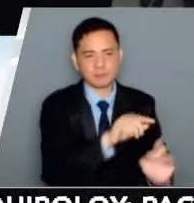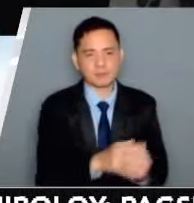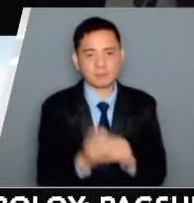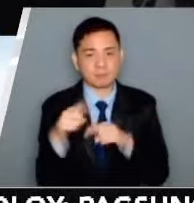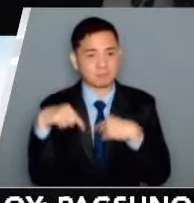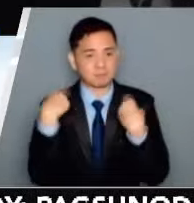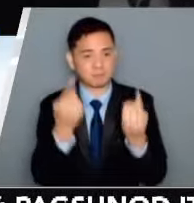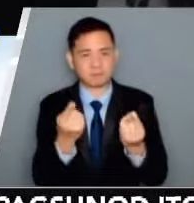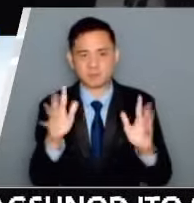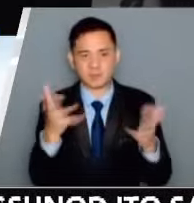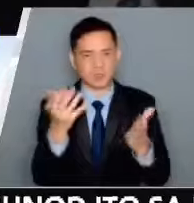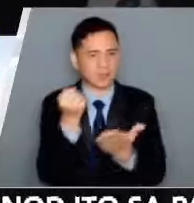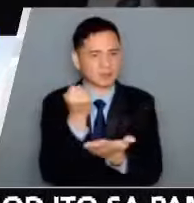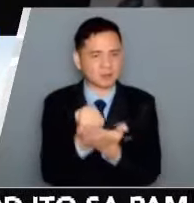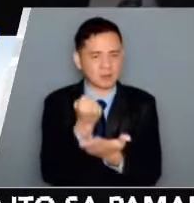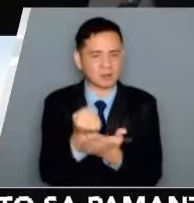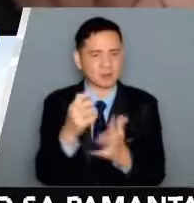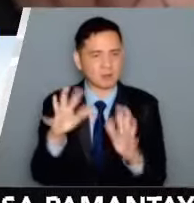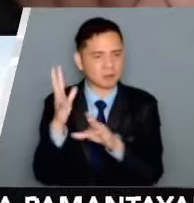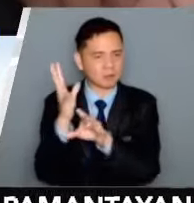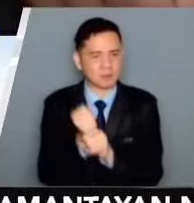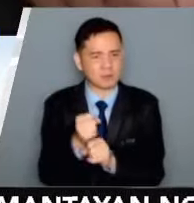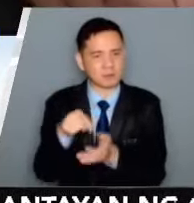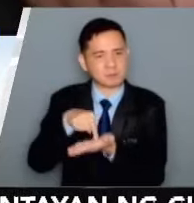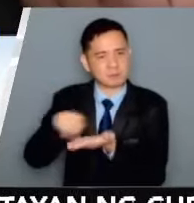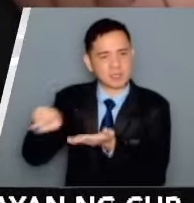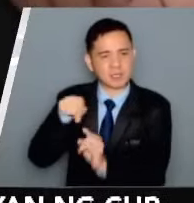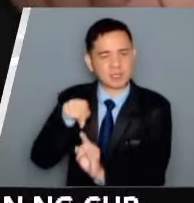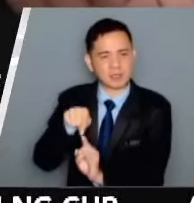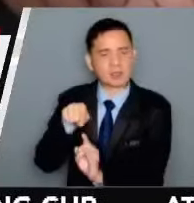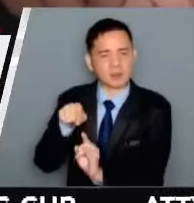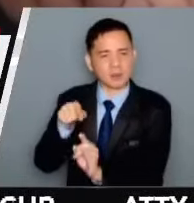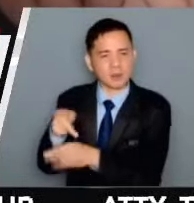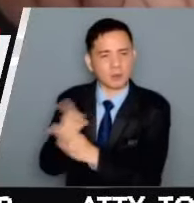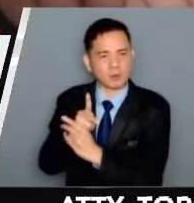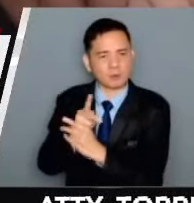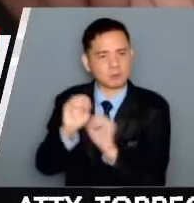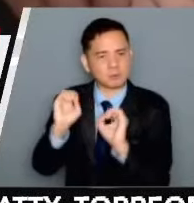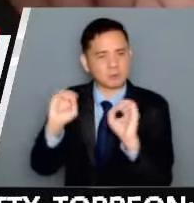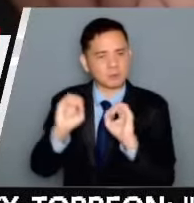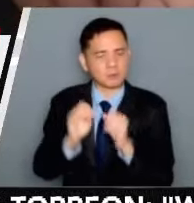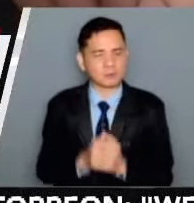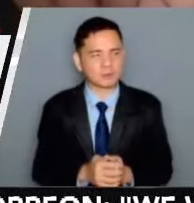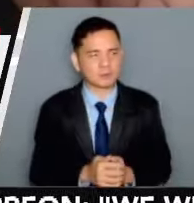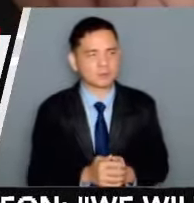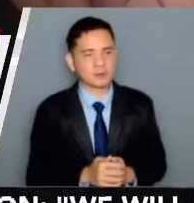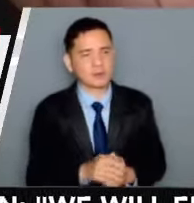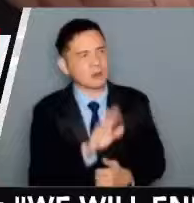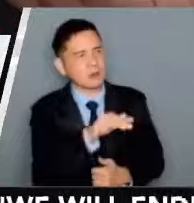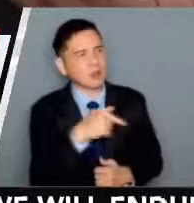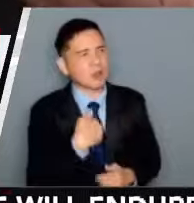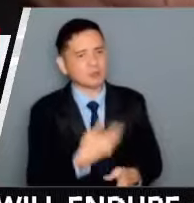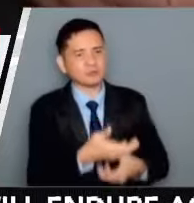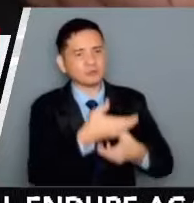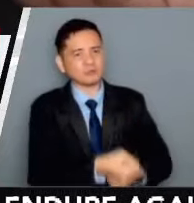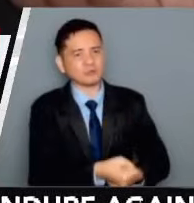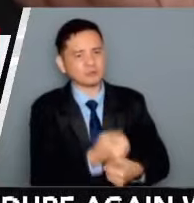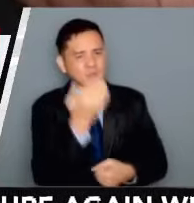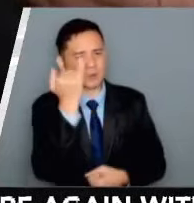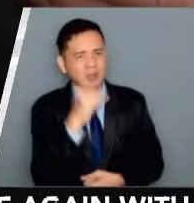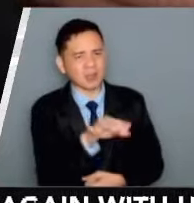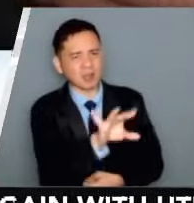lang ang loan na itinakbo ng mga suspect malaki po yung tiwala ko sa kanya kasi lang Kilala ko po siya